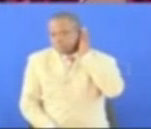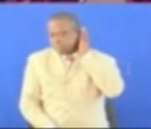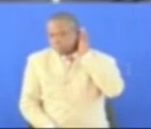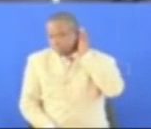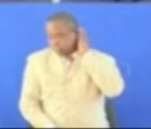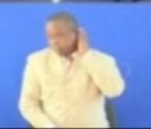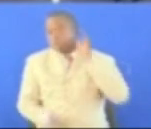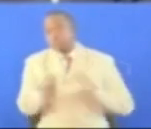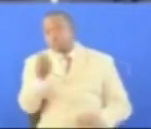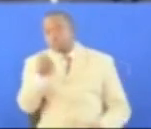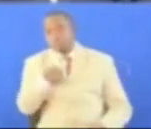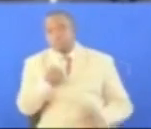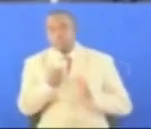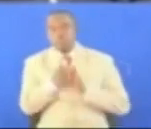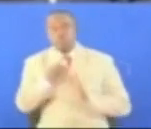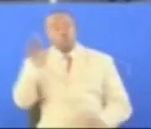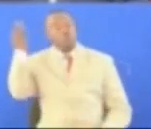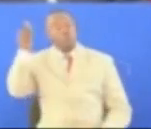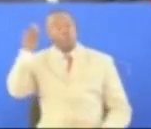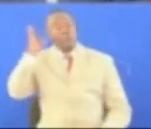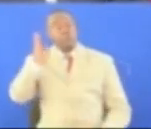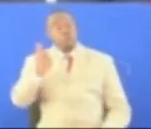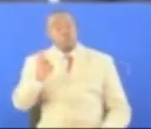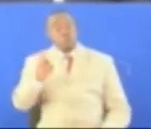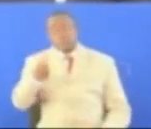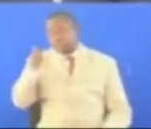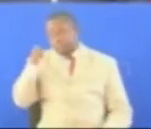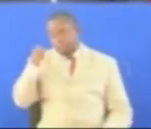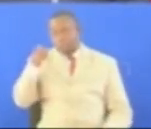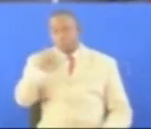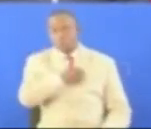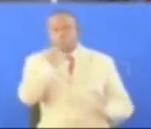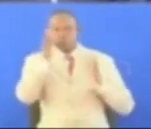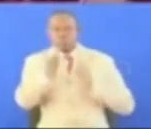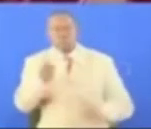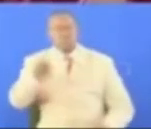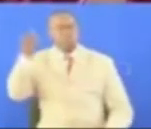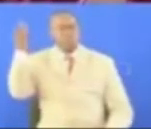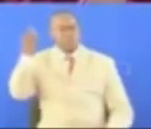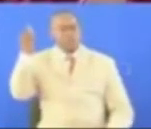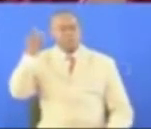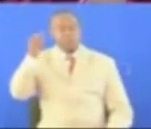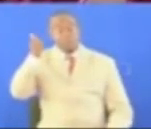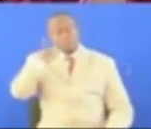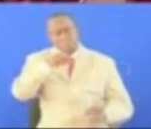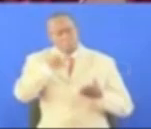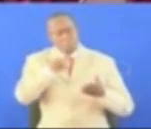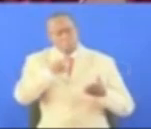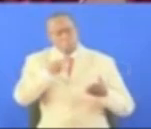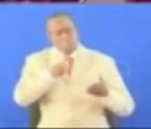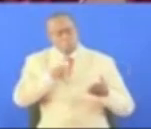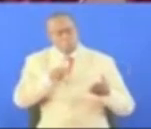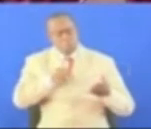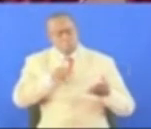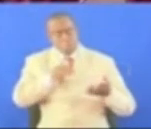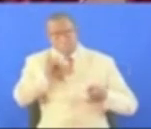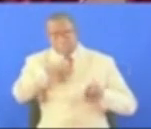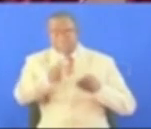kwanza nishukuru kwa hotuba nzuri ambayo Waziri Mkuu ameisoma jana ambayo imesheheni matumaini